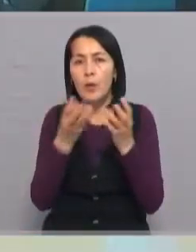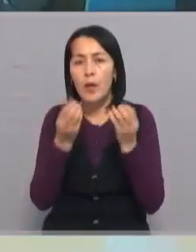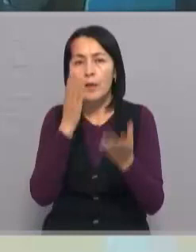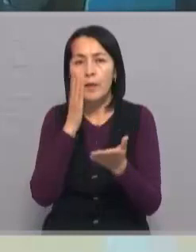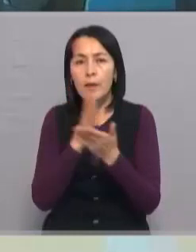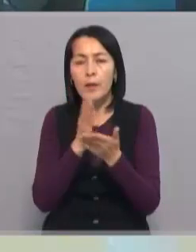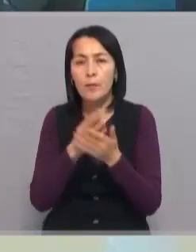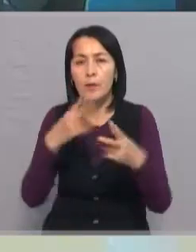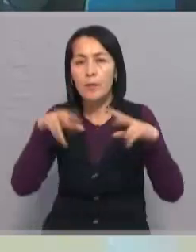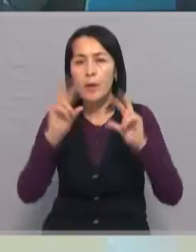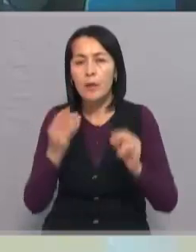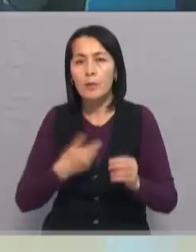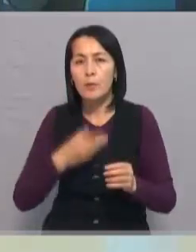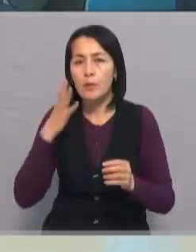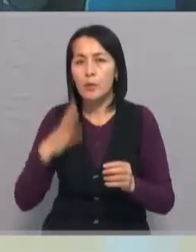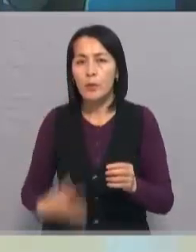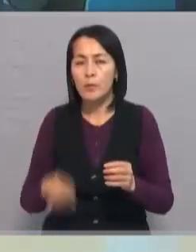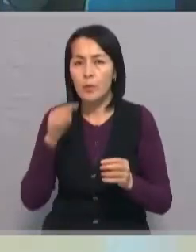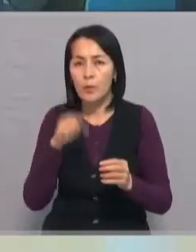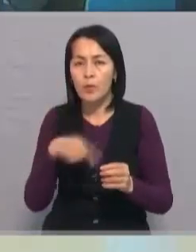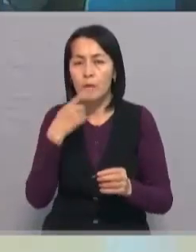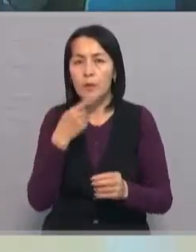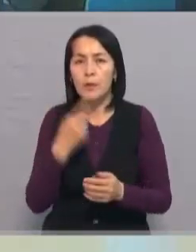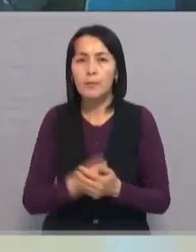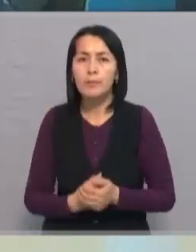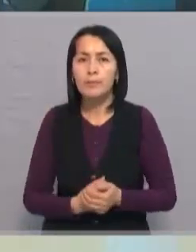көп. Ал мамандар біздің күткенімізде осы еді дейді.